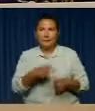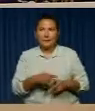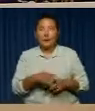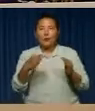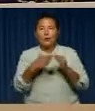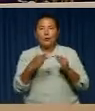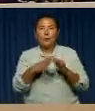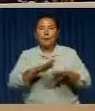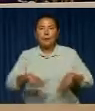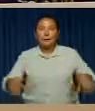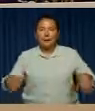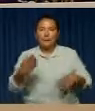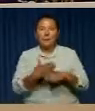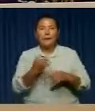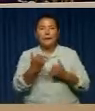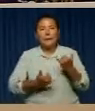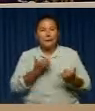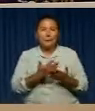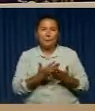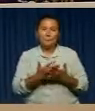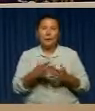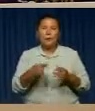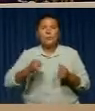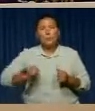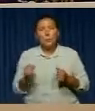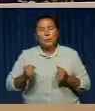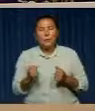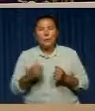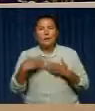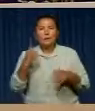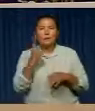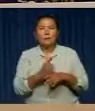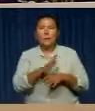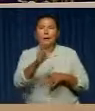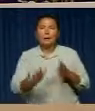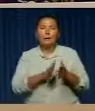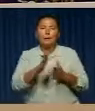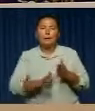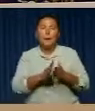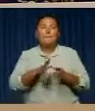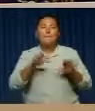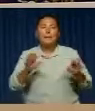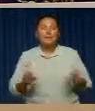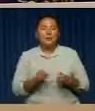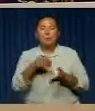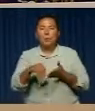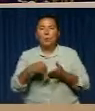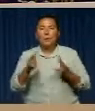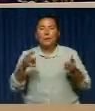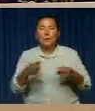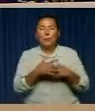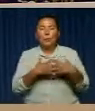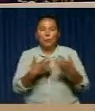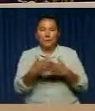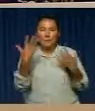үйде бала бар, келін бар, жолдастары бар, арқаларына міндетті түрде жаңа вибромассаж сатып алатын ештеңесі жоқ. Қолымен тек қана